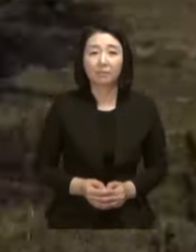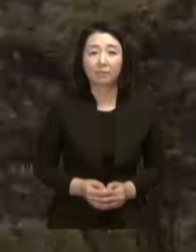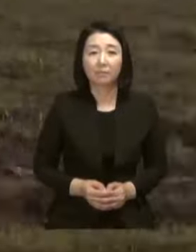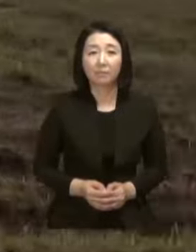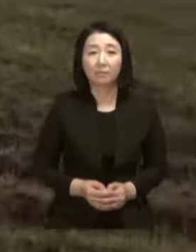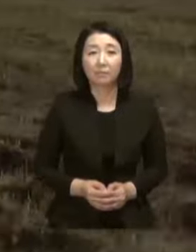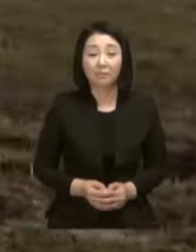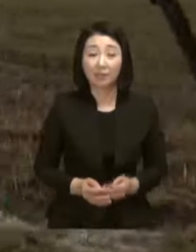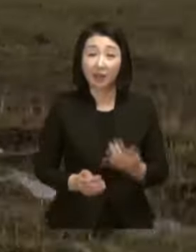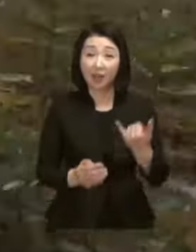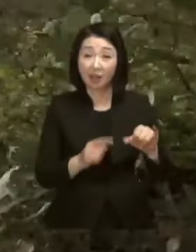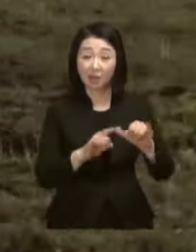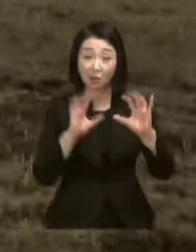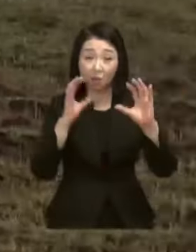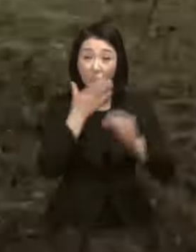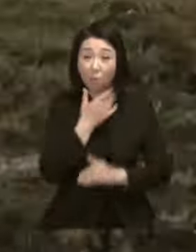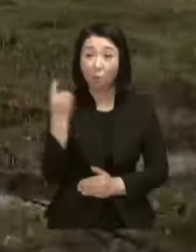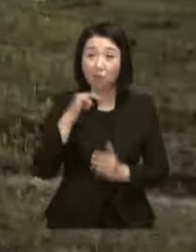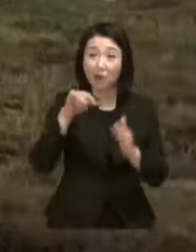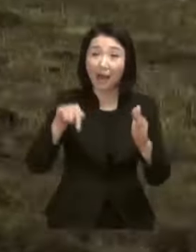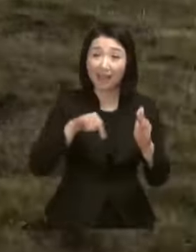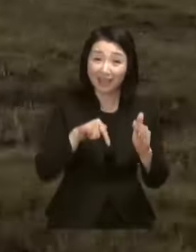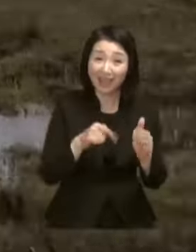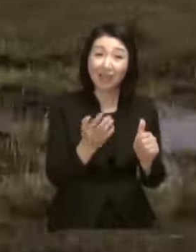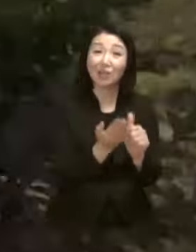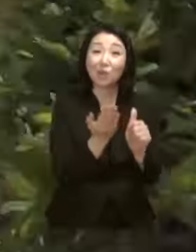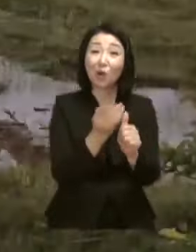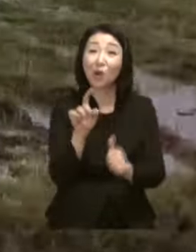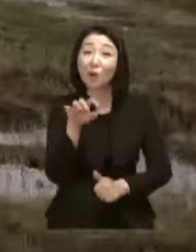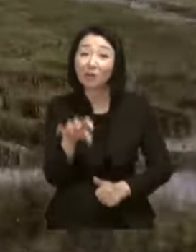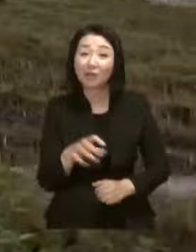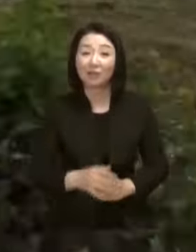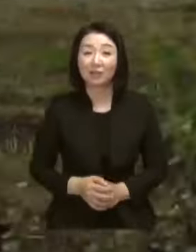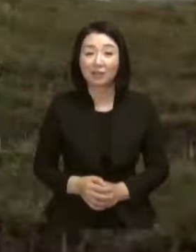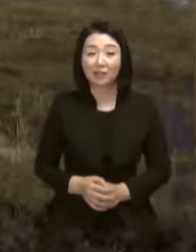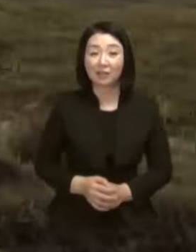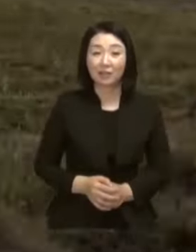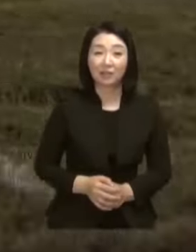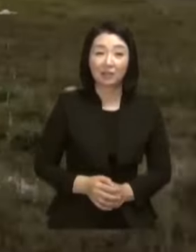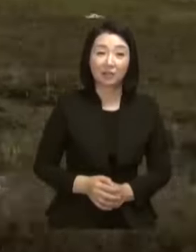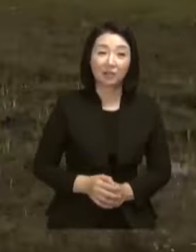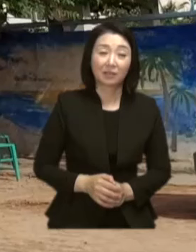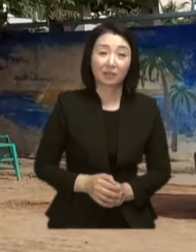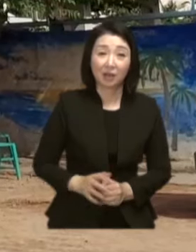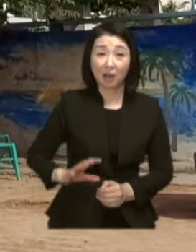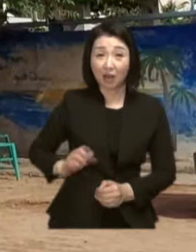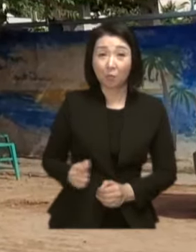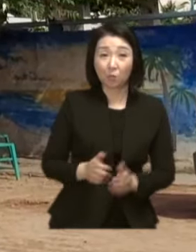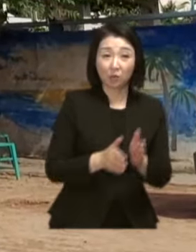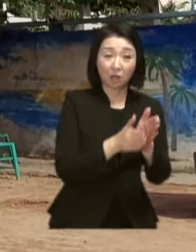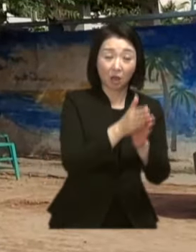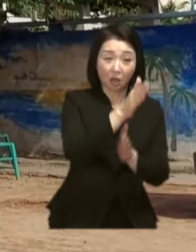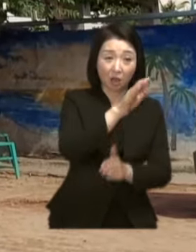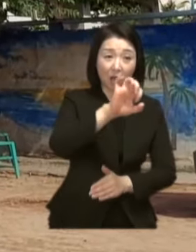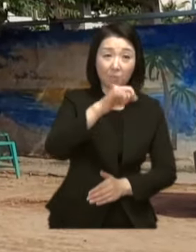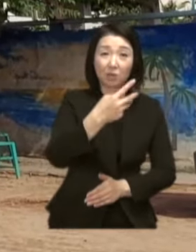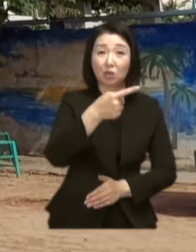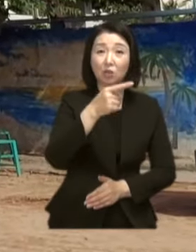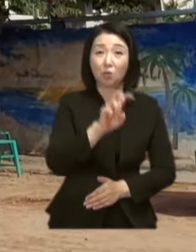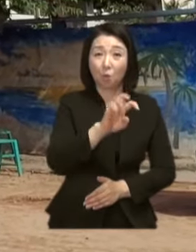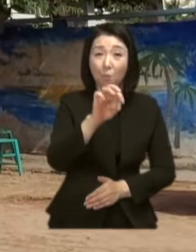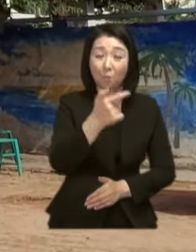이러한 아이들을 복음 안에서 품고 있는 곳이 있는데 푸놈펜에서 차로 1시간 정도 떨어진 건달주